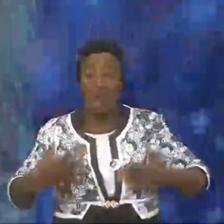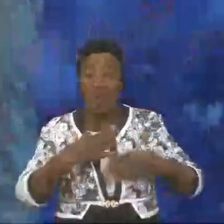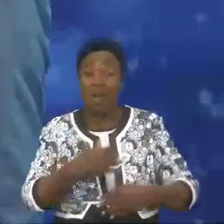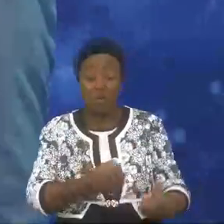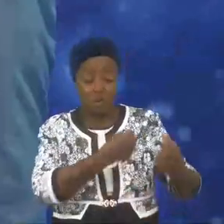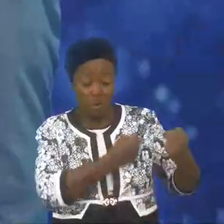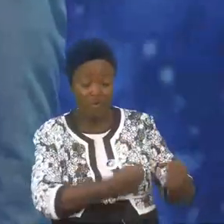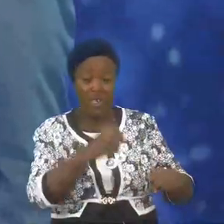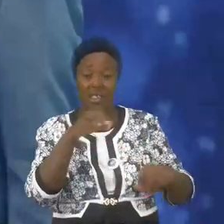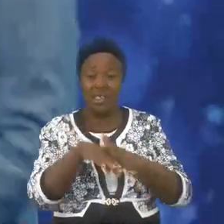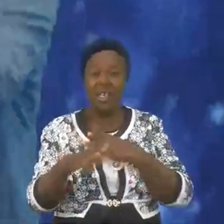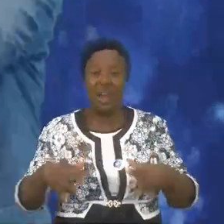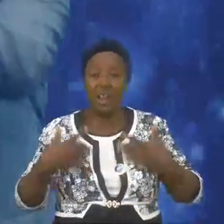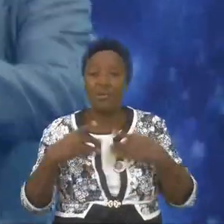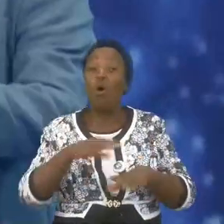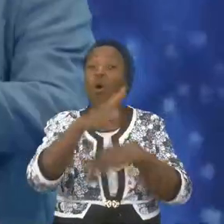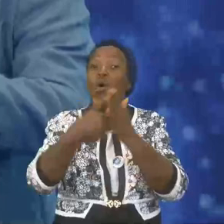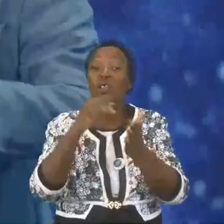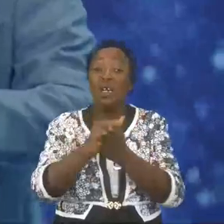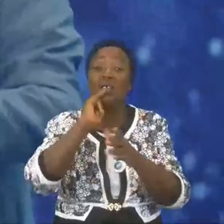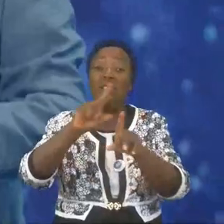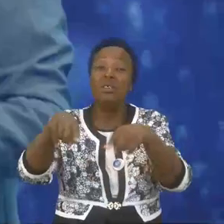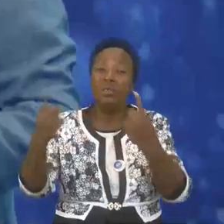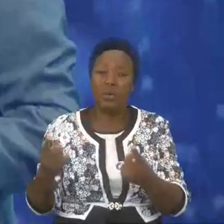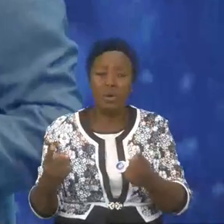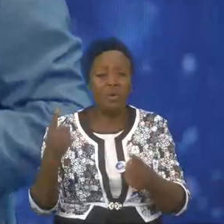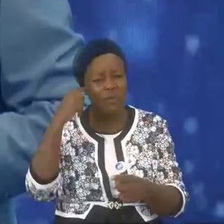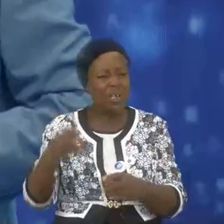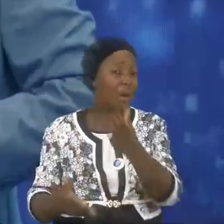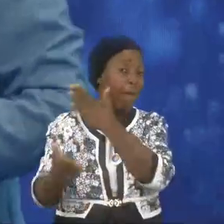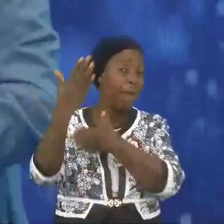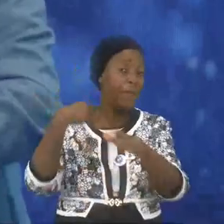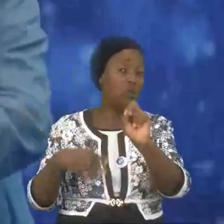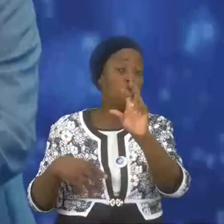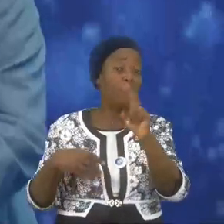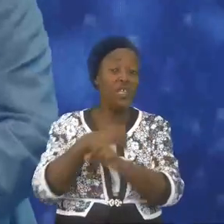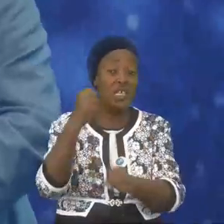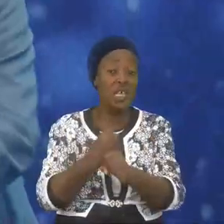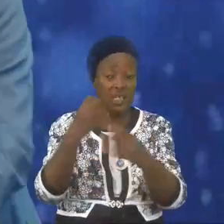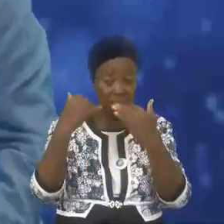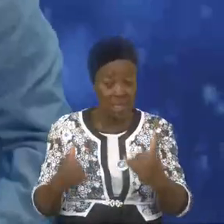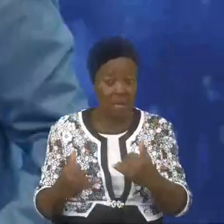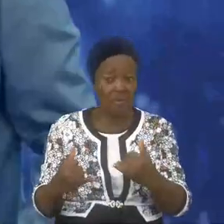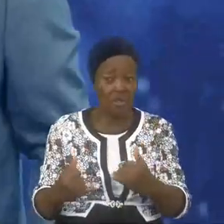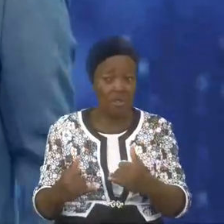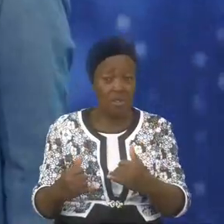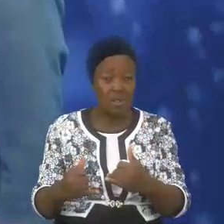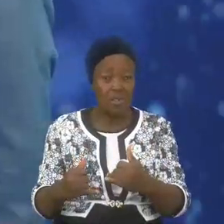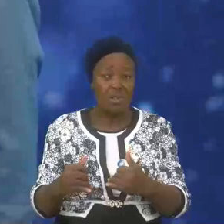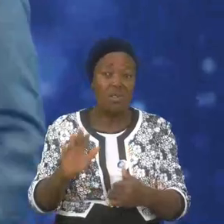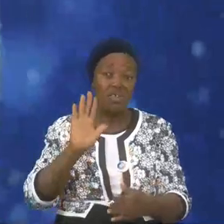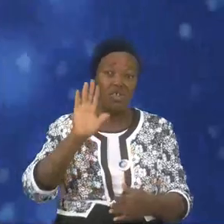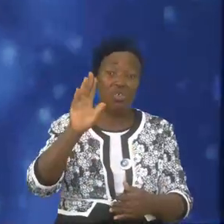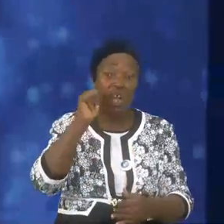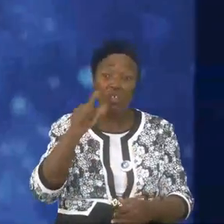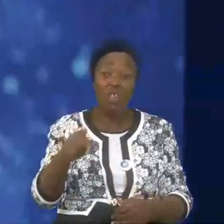cette confiance dans la vie, tout cela est parti. Mais depuis 12 ans maintenant, elle avait une perte